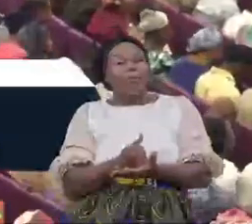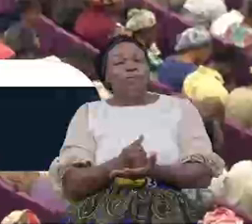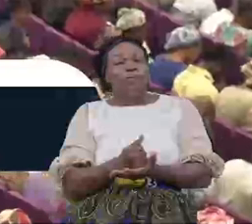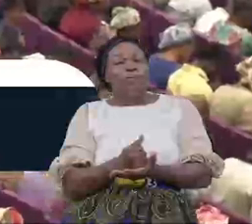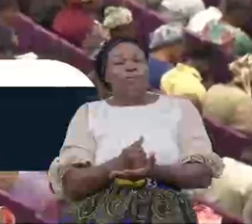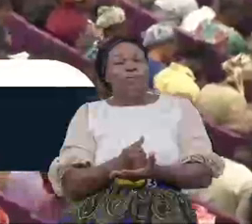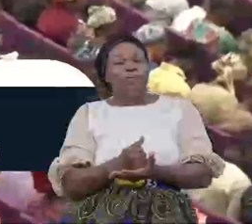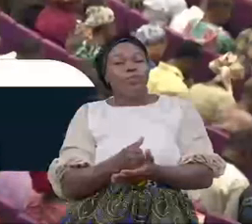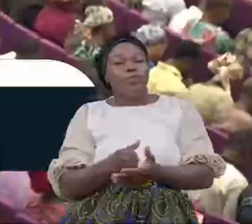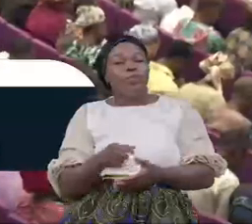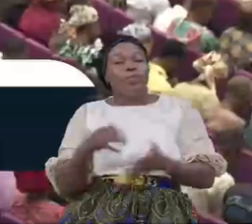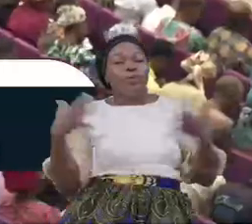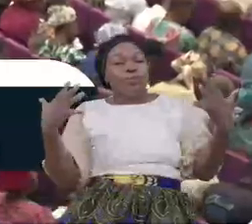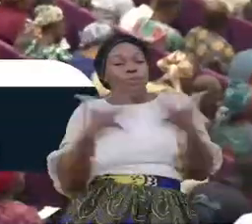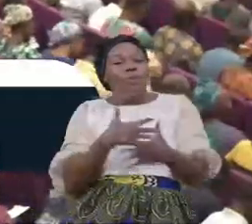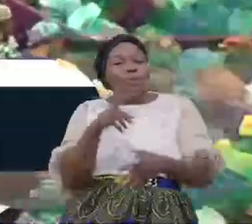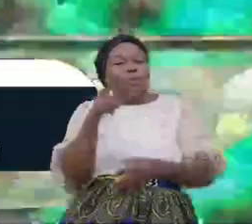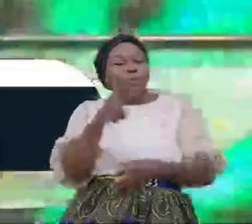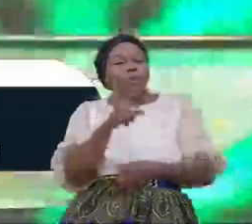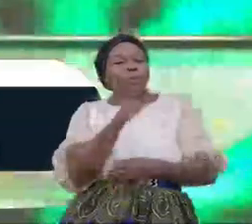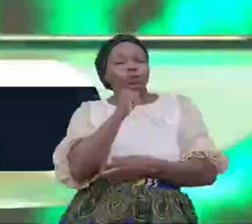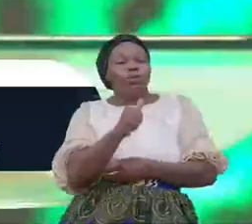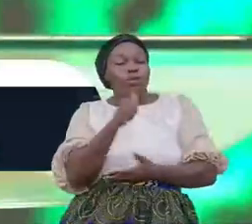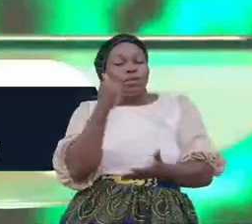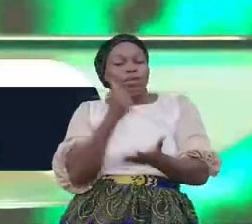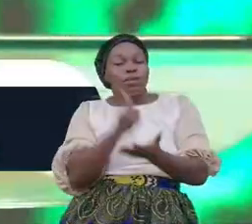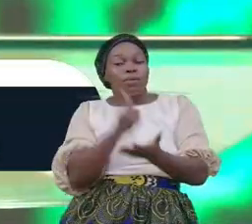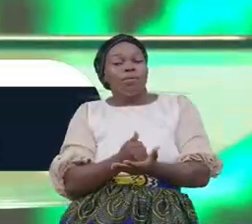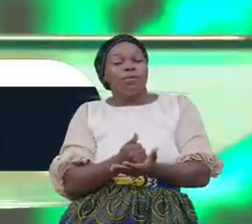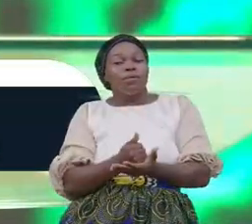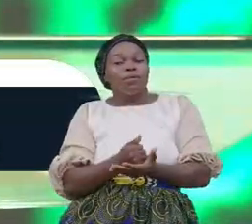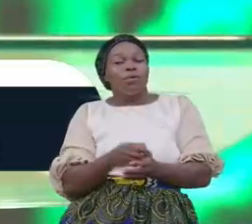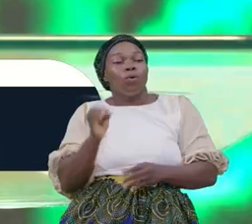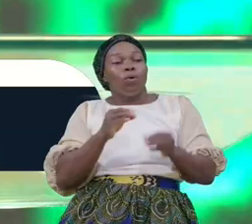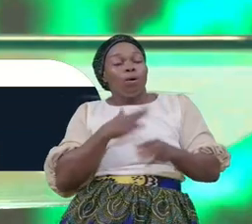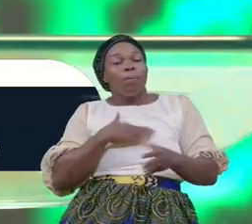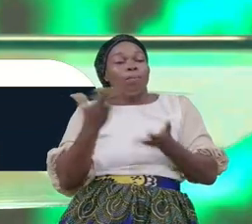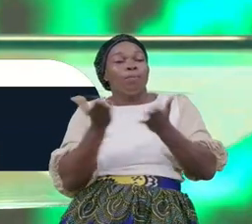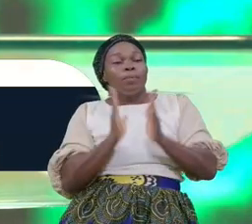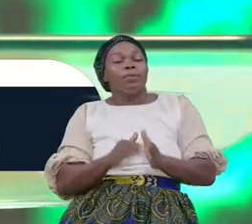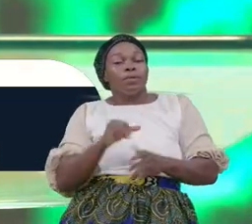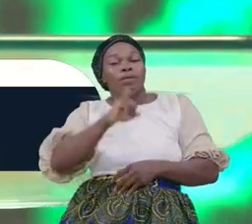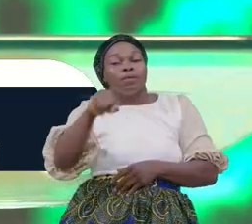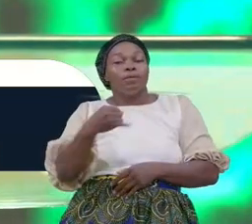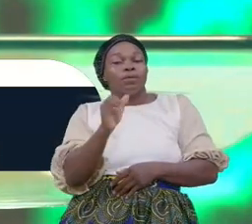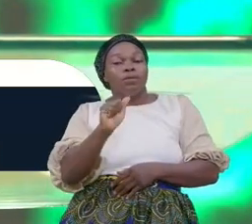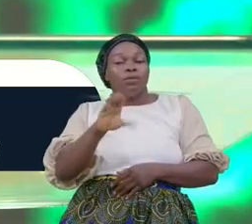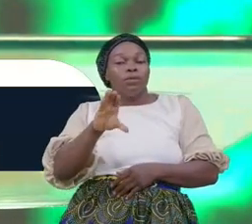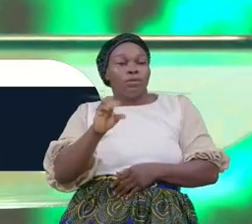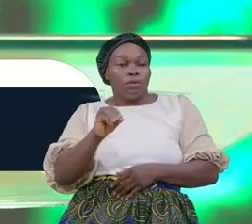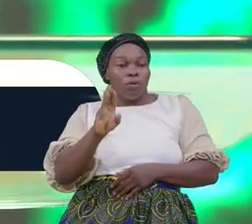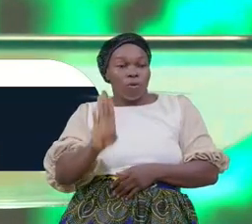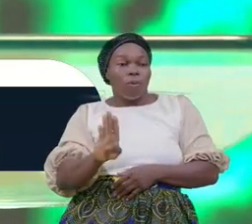toi, mon serviteur Jacob, ne crains pas, dit l'Éternel. Ne t'effraie